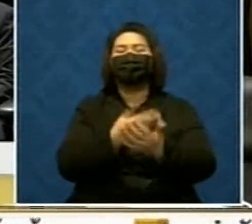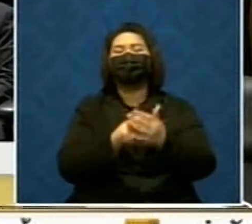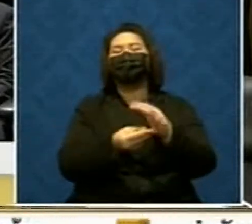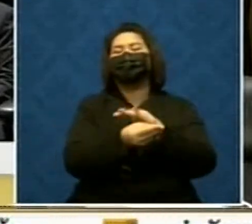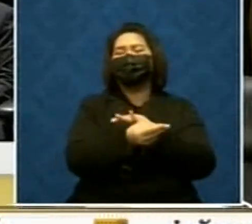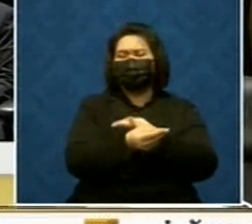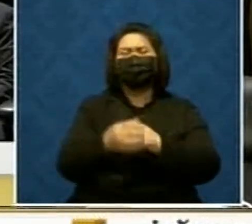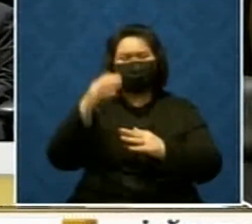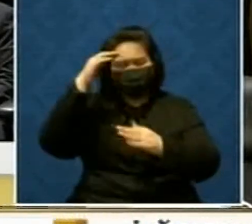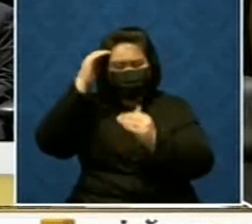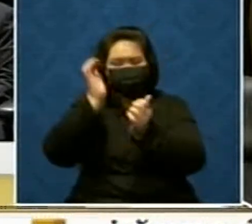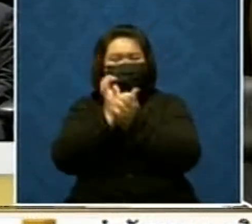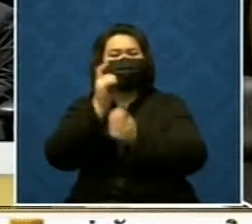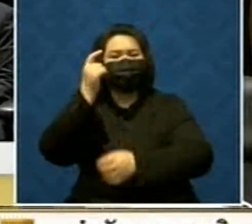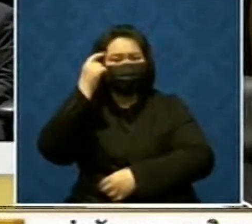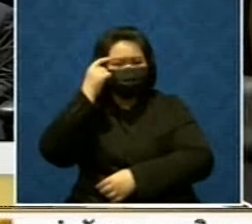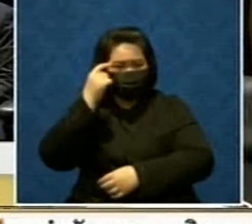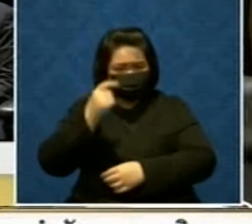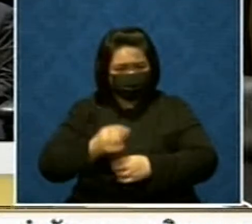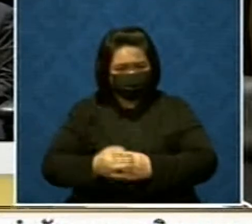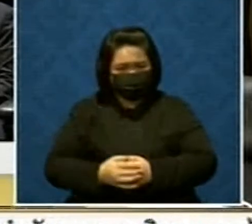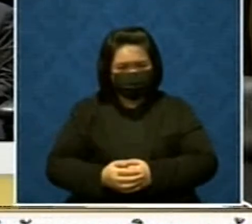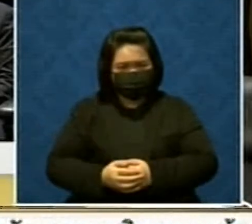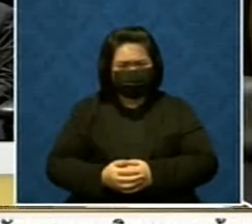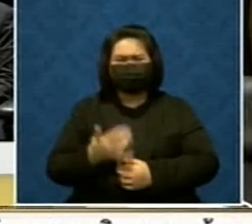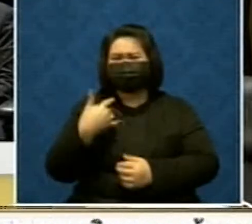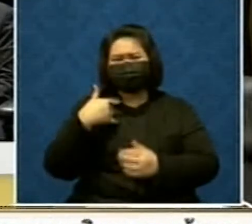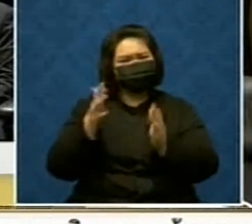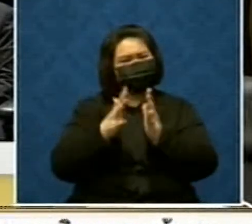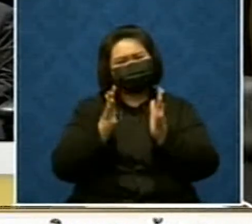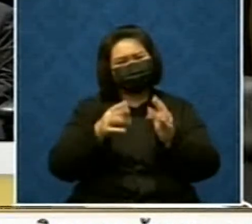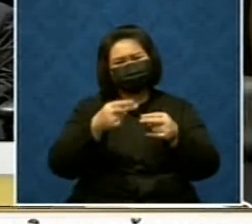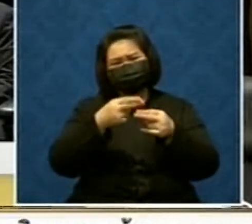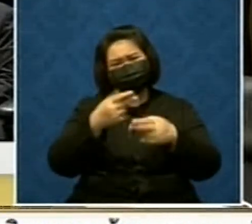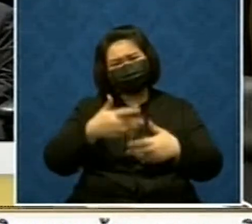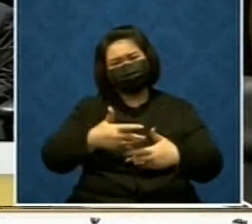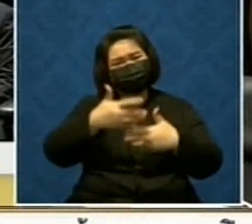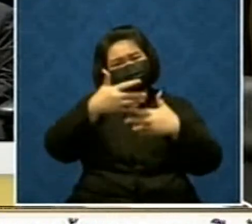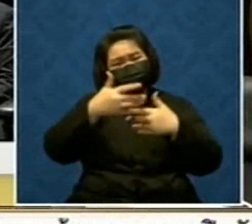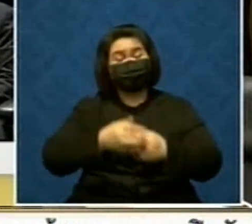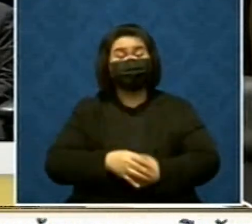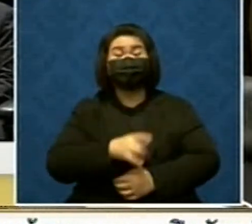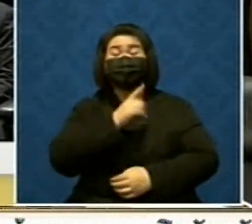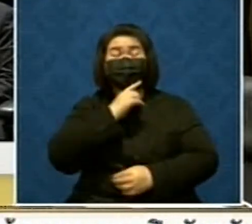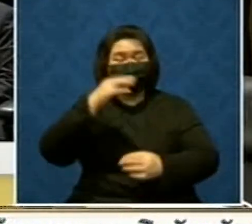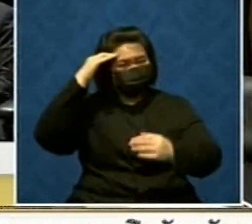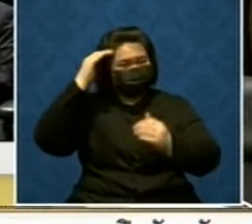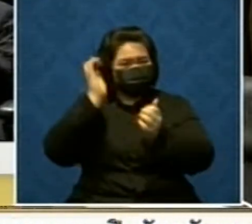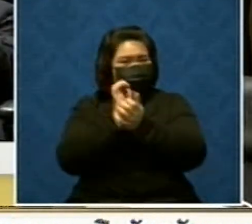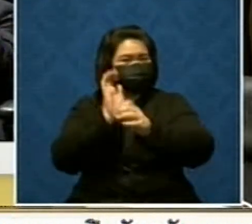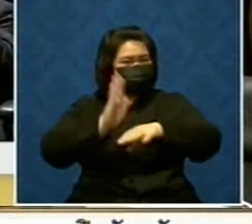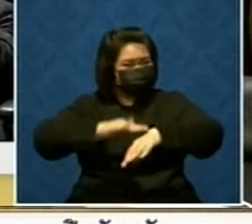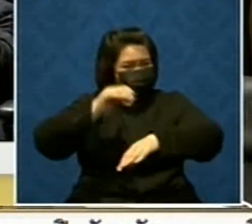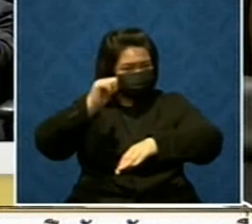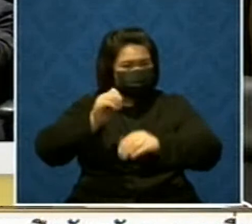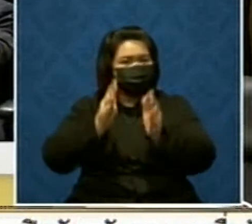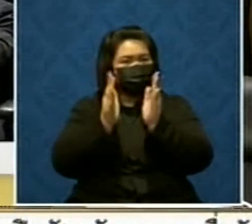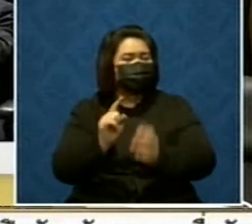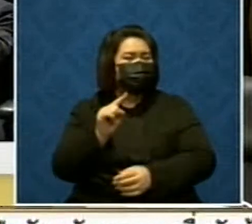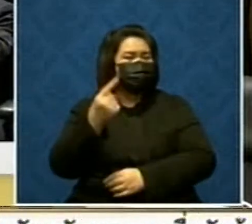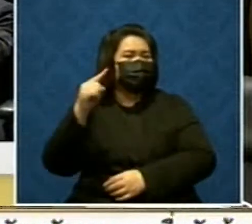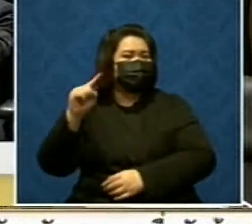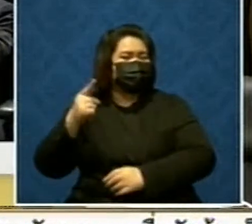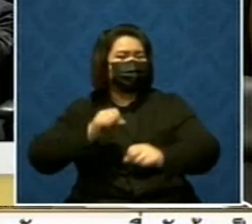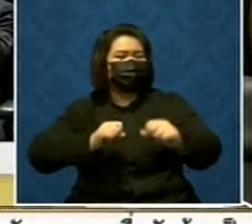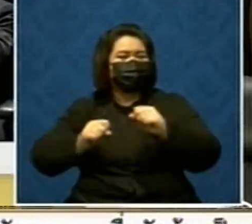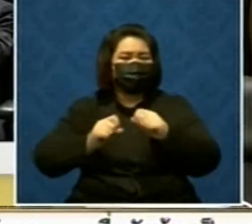นะเรื่องนี้ยังมีอยู่เยอะแยะเอาตำรวจเก่งๆบรรจุคนเก่งๆคนรุ่นใหม่เก่งๆเยอะ